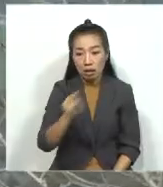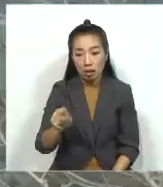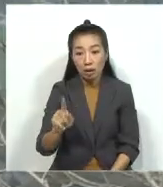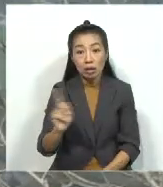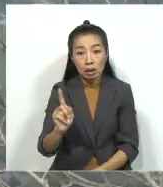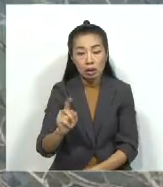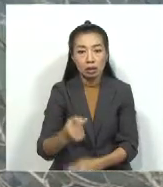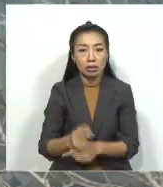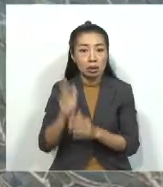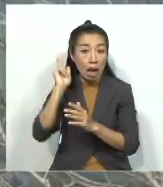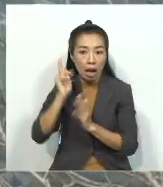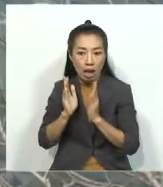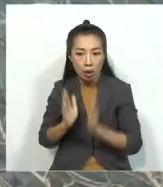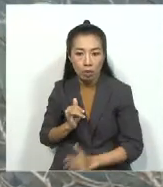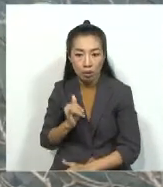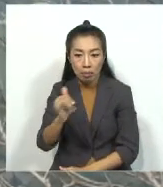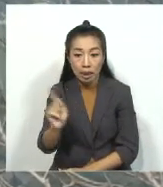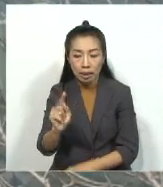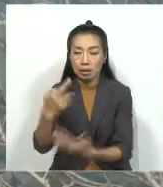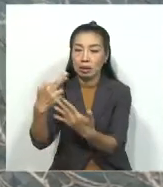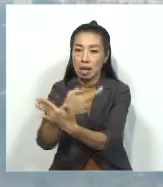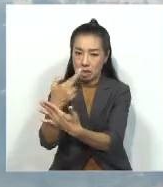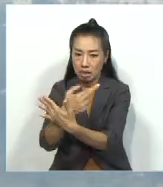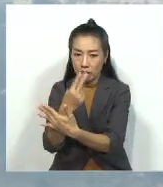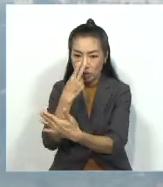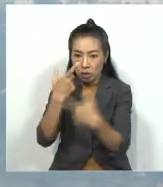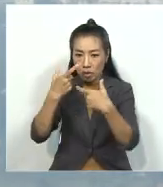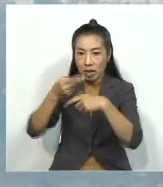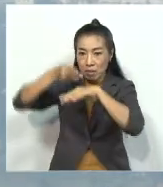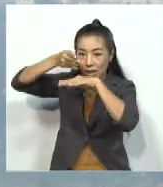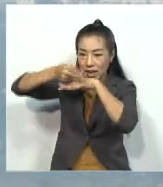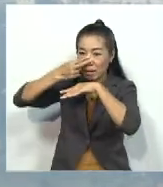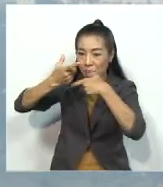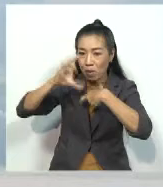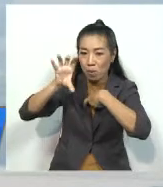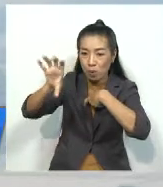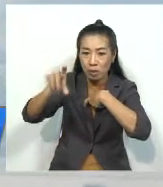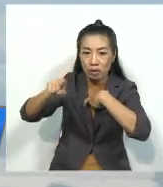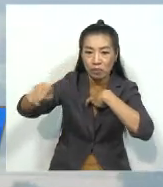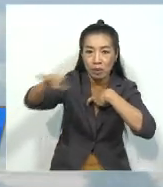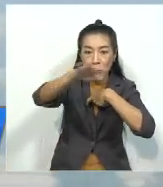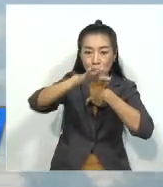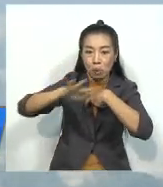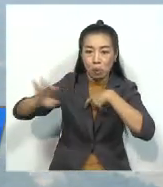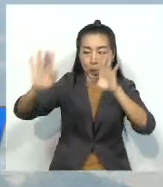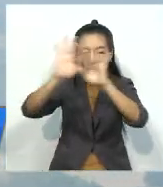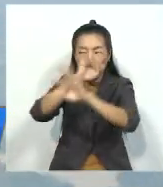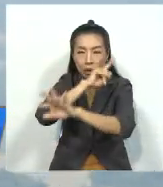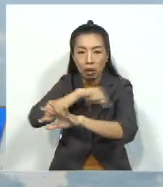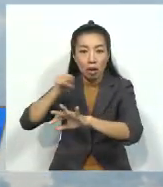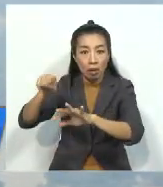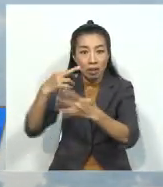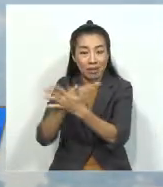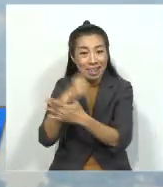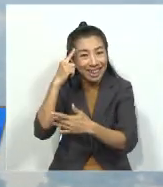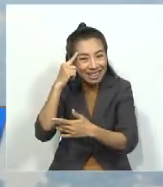ลงไปสำรวจมานะคะที่ราชบุรีค่ะดูจากภาพมุมสูงกันก่อนนี่นะคะนี่คือจังหวัดราชบุรีไม่ใช่หม